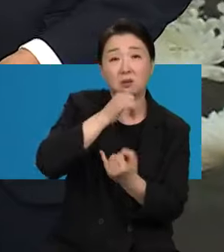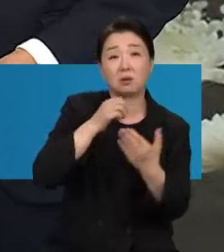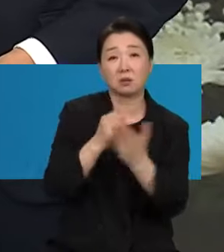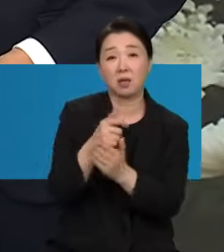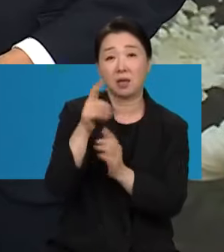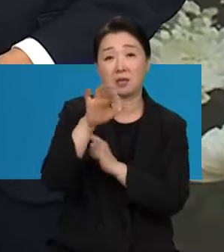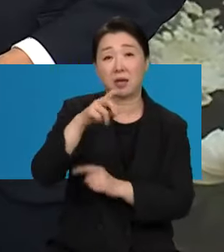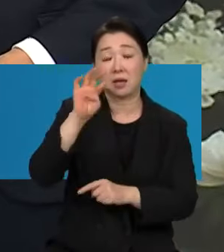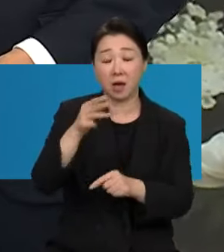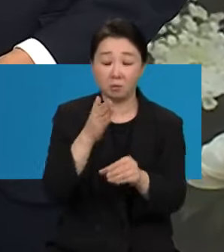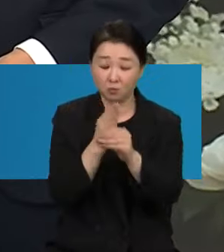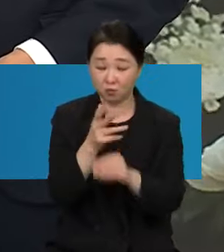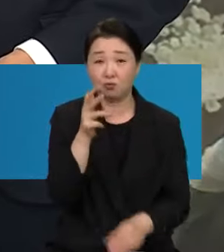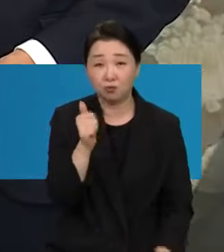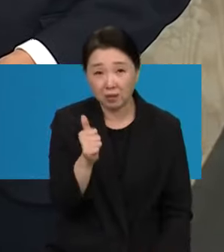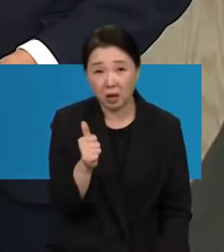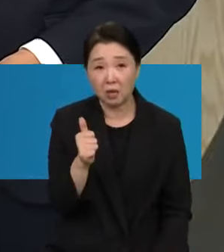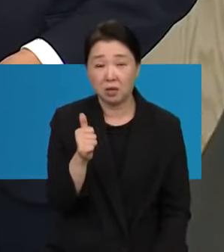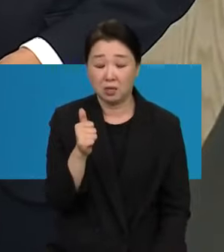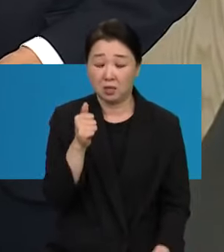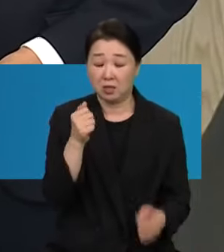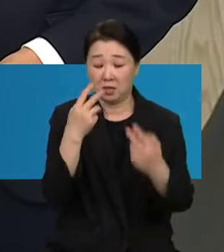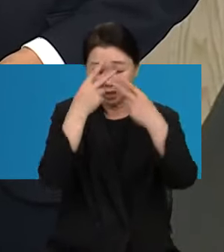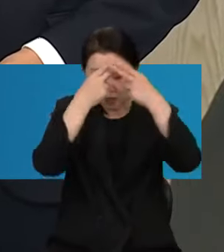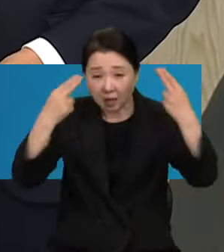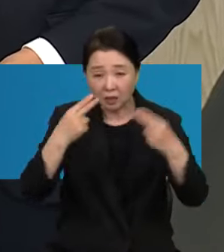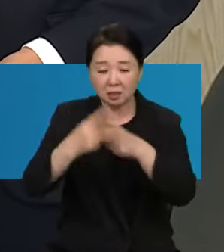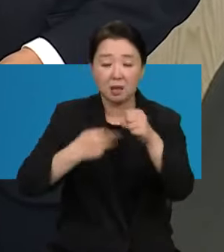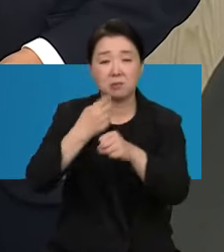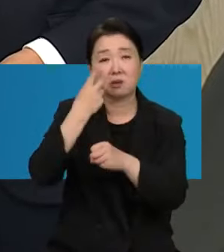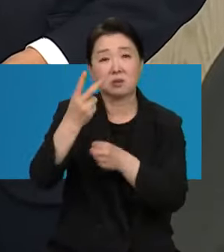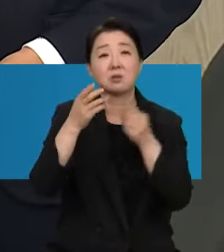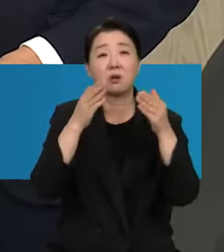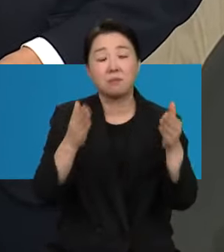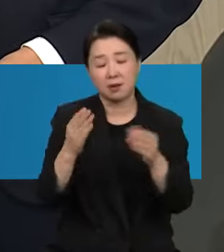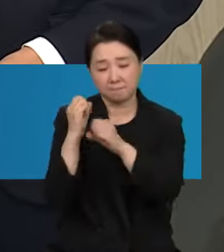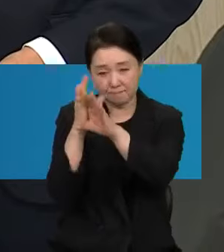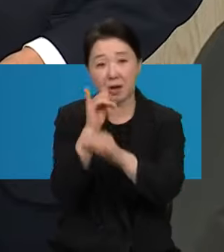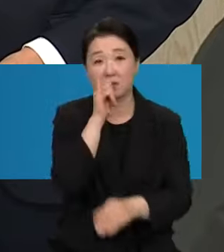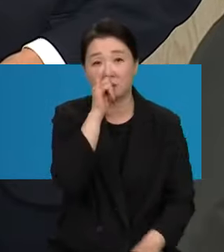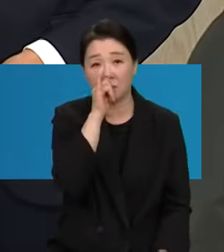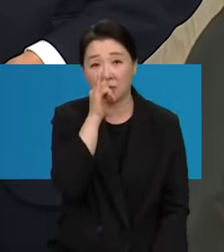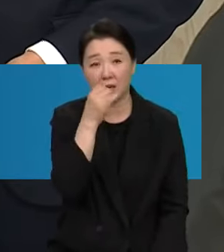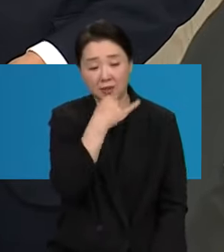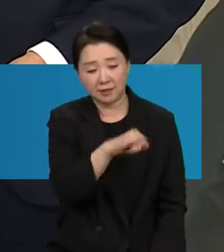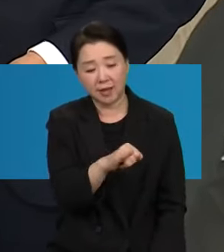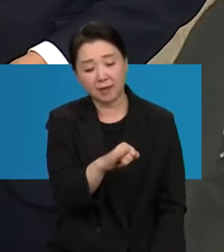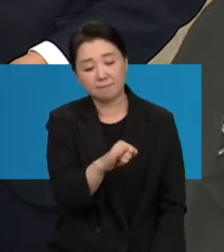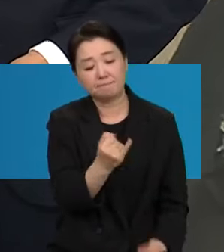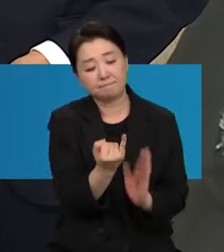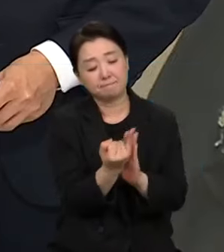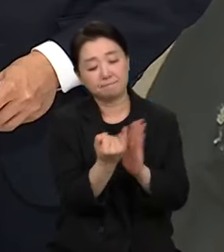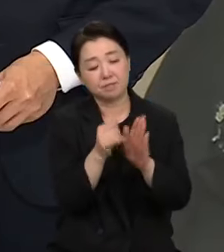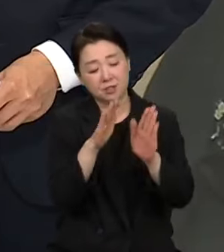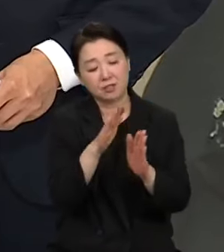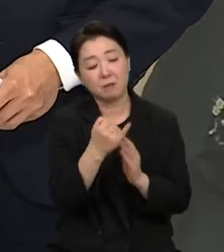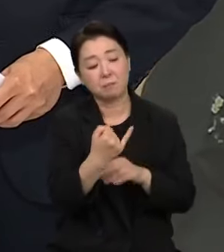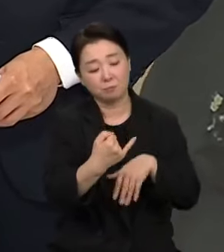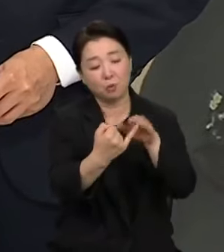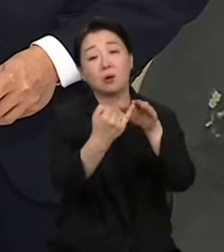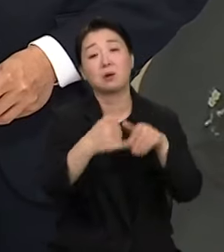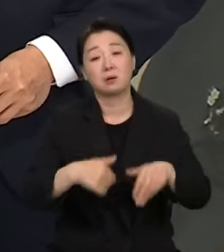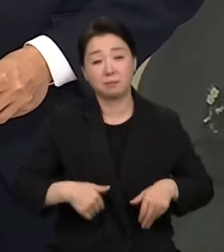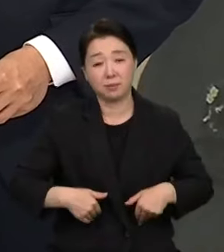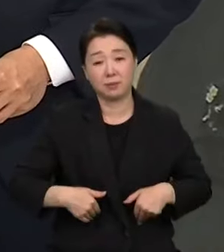절차가 3년 2개월 만에 치러집니다. 딸의 곁을 지켜왔던 아버지는 이젠 보내줄 때가 됐다고 말했습니다.